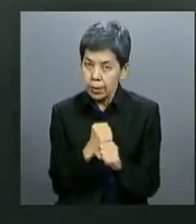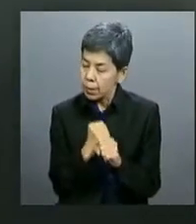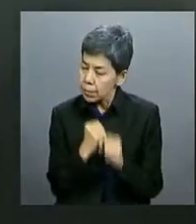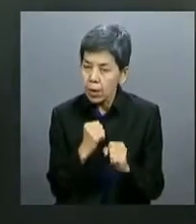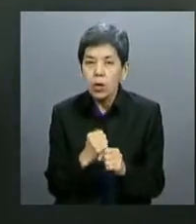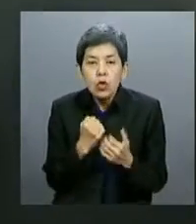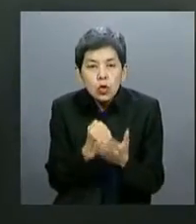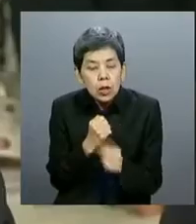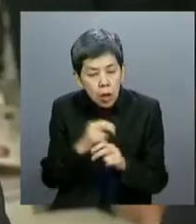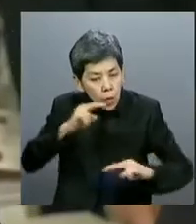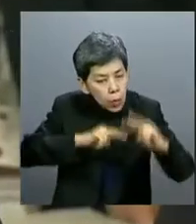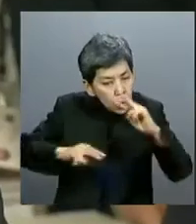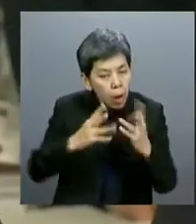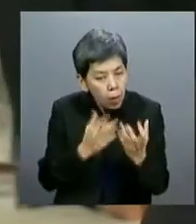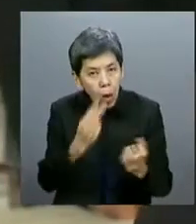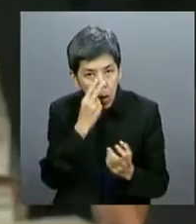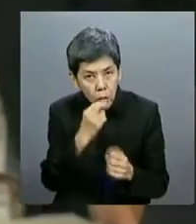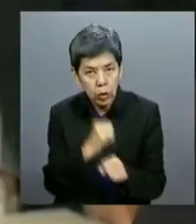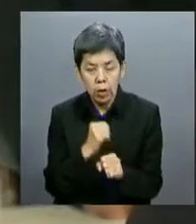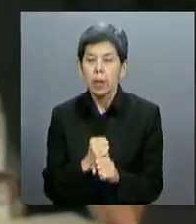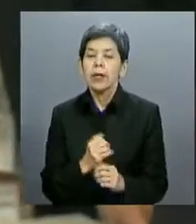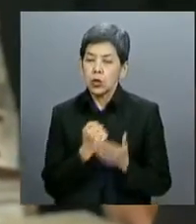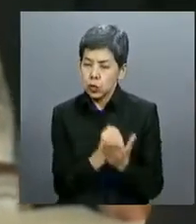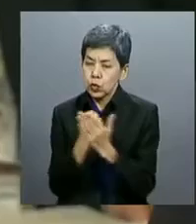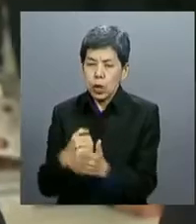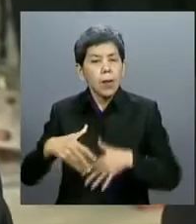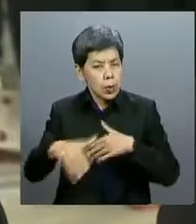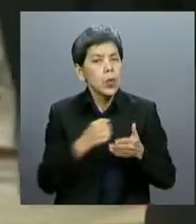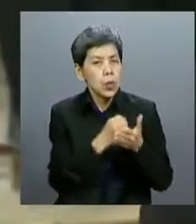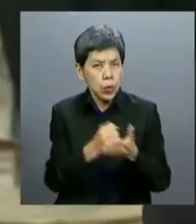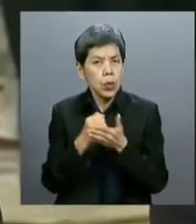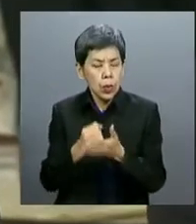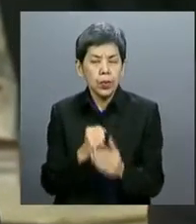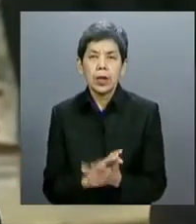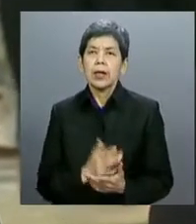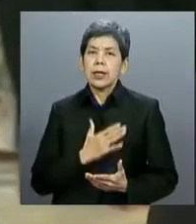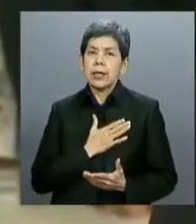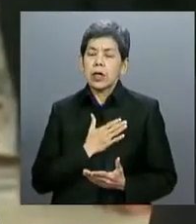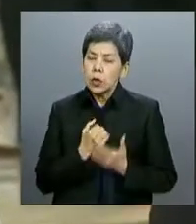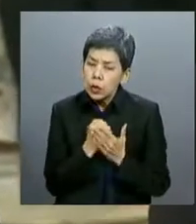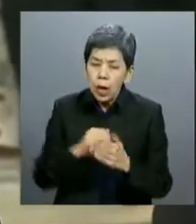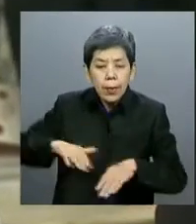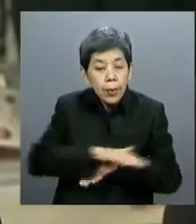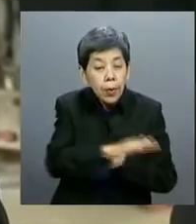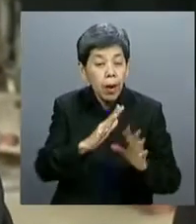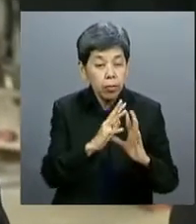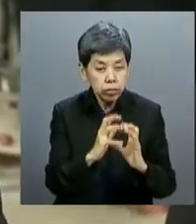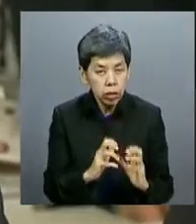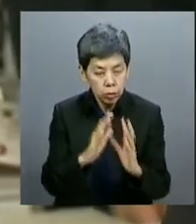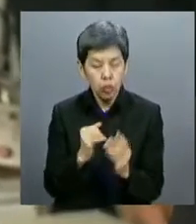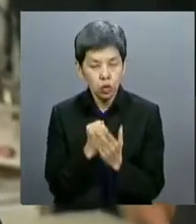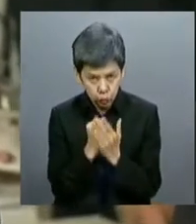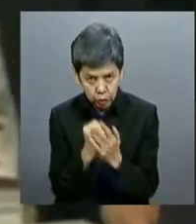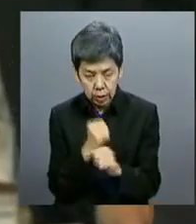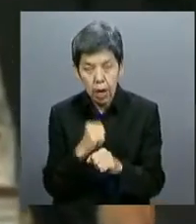อย่างเพื่อเร่งสำรวจความเสียหายและให้ความช่วยเหลือกับผู้ประสบภัยรวมทั้งฟื้นฟูพื้นที่ที่ได้รับความเสียหาย